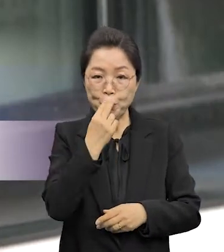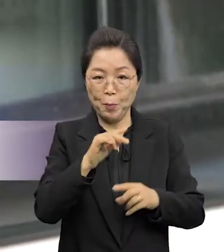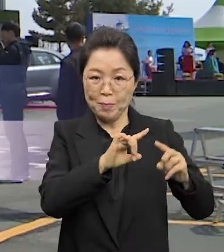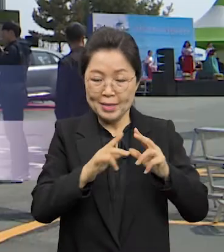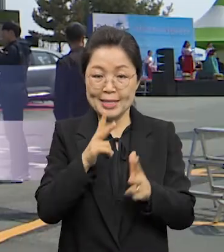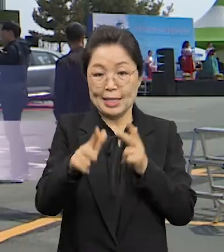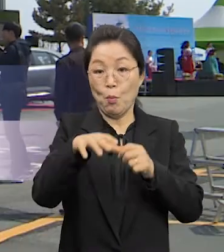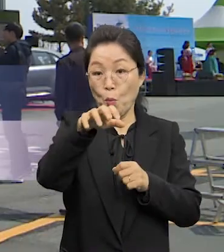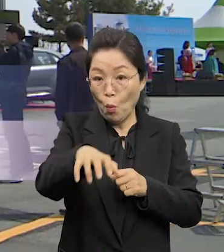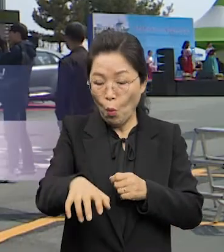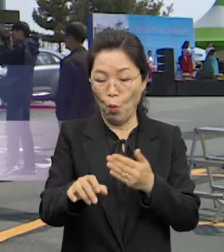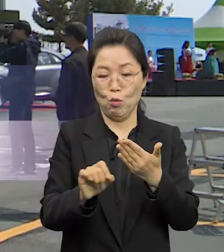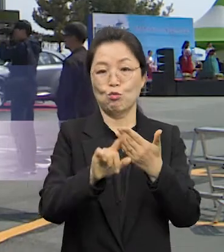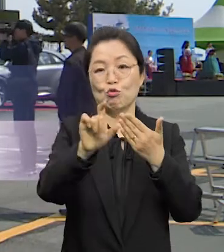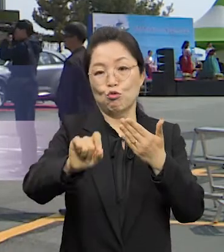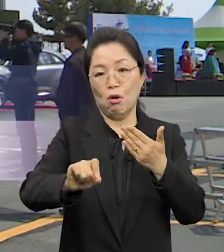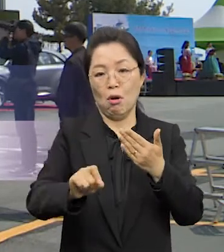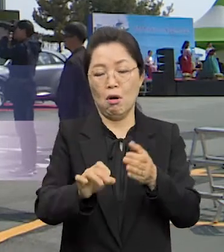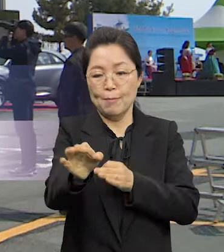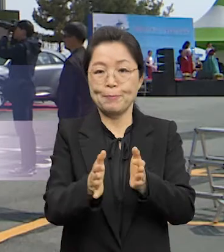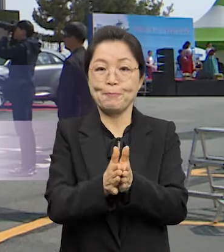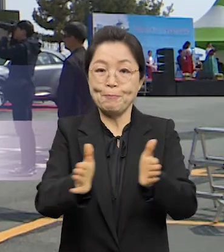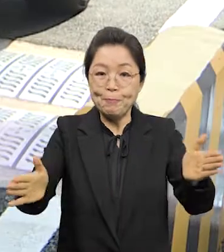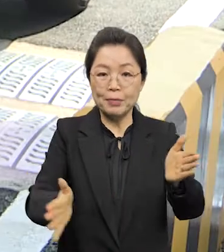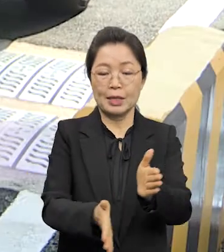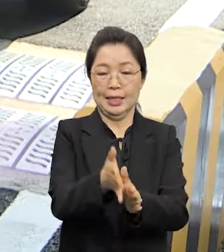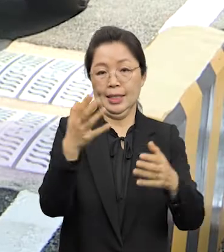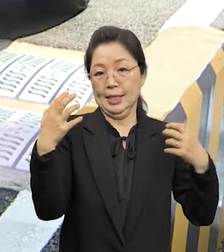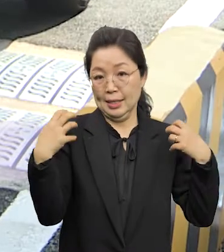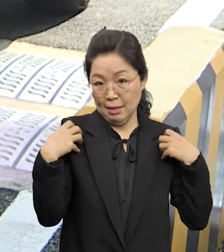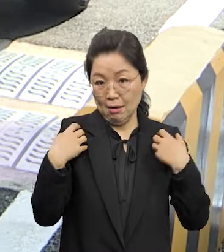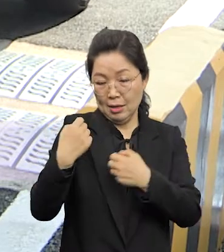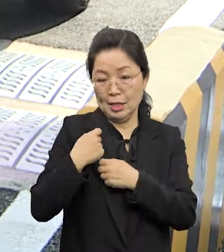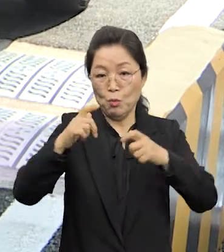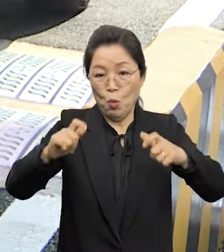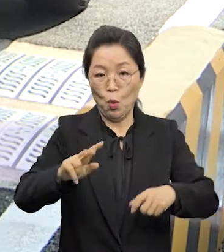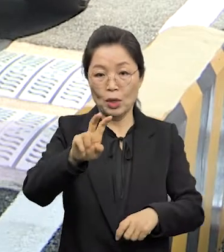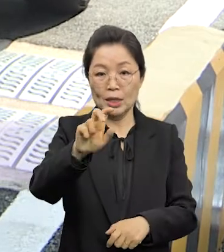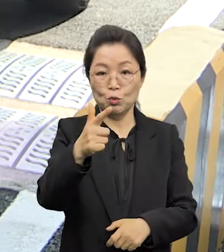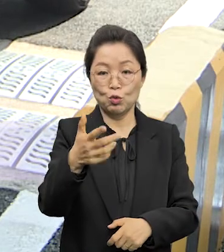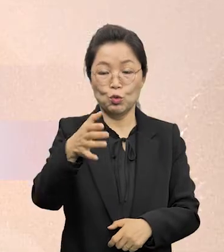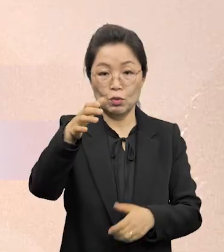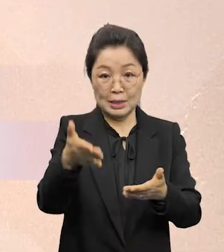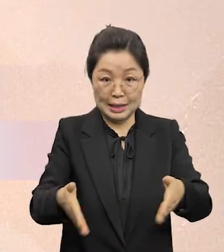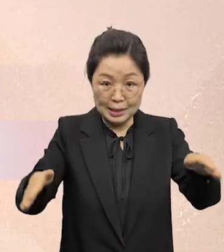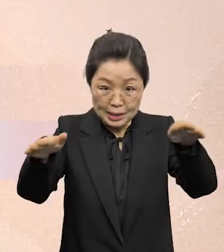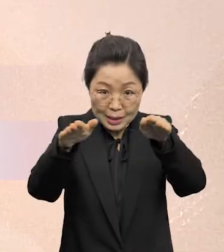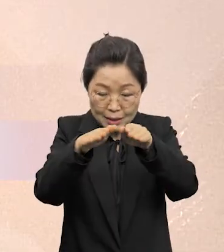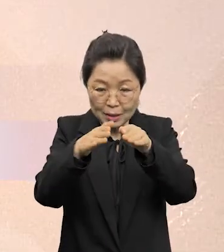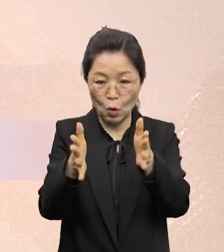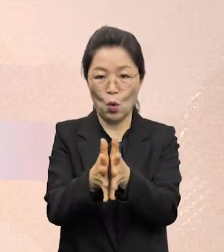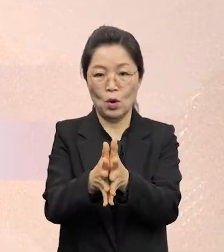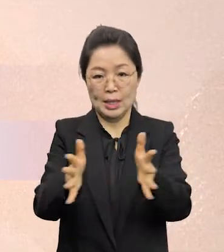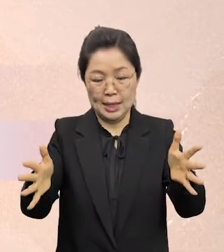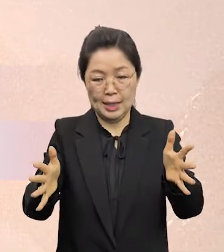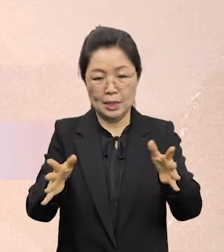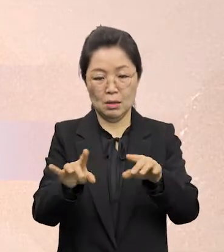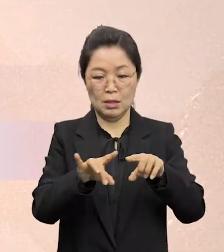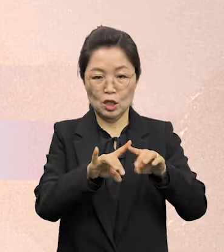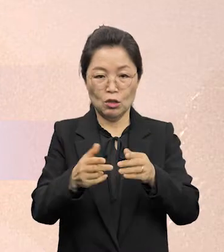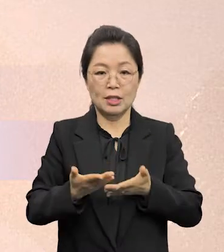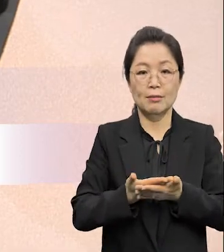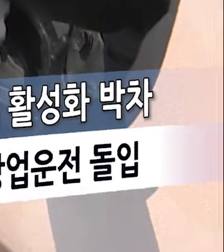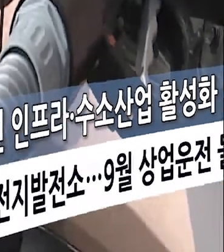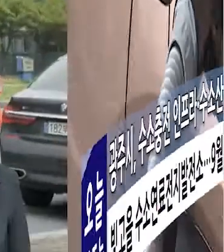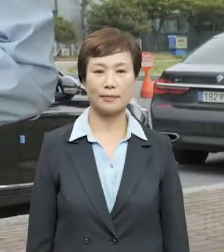9월 상업운전에 돌입해 시청 등 상무지구 26개 기관과 아파트 단지 등에 전력을 공급할 예정입니다.